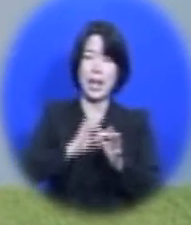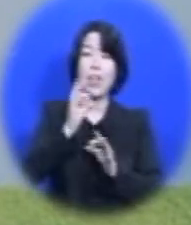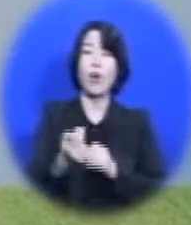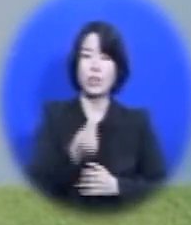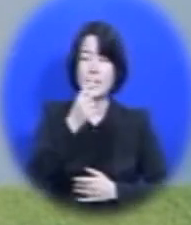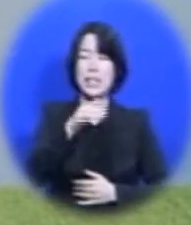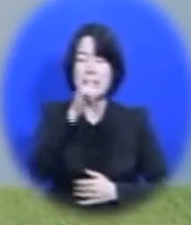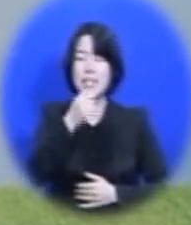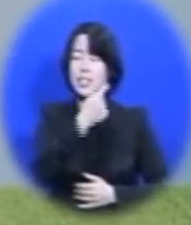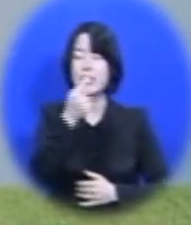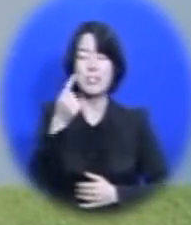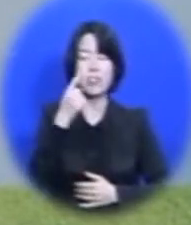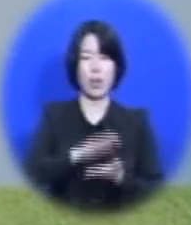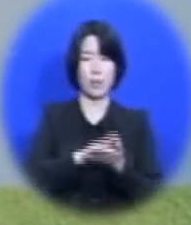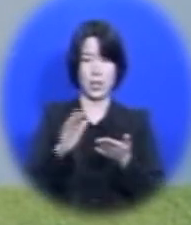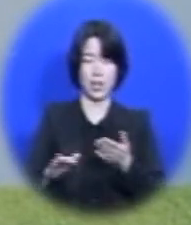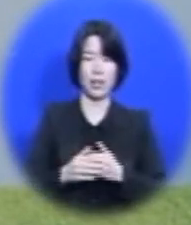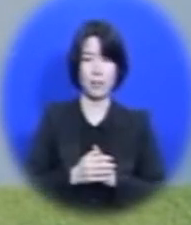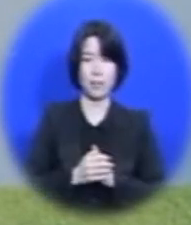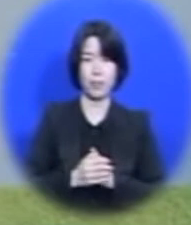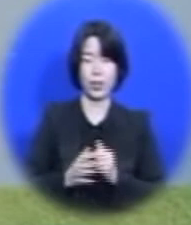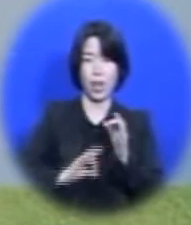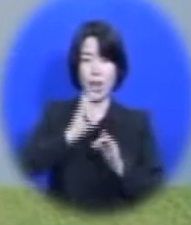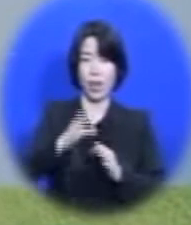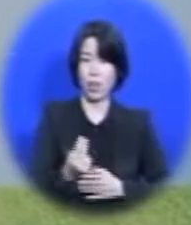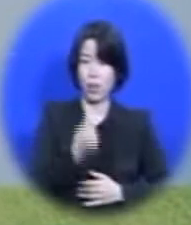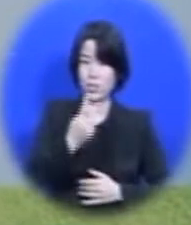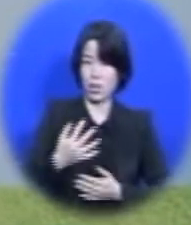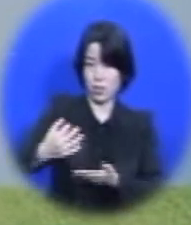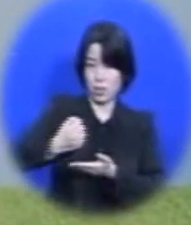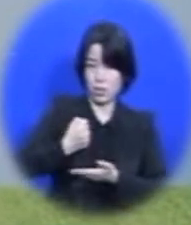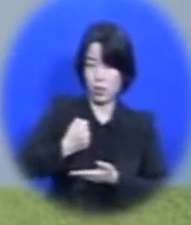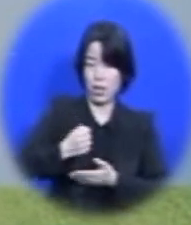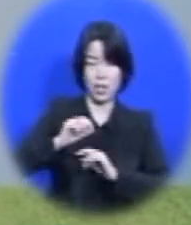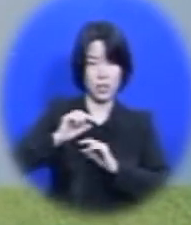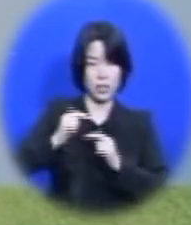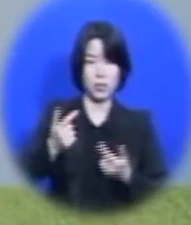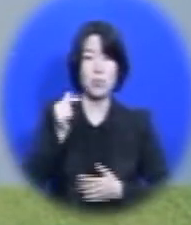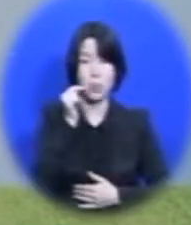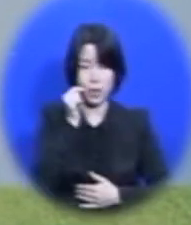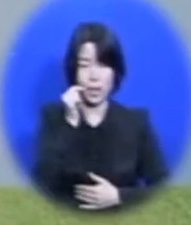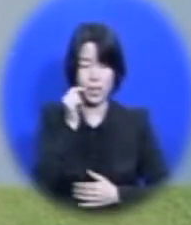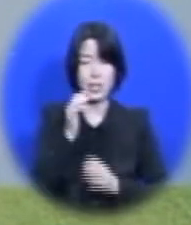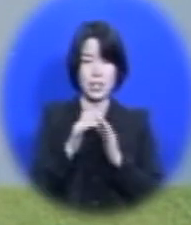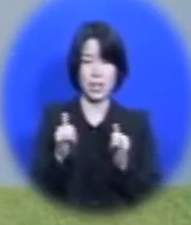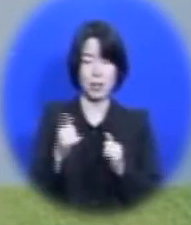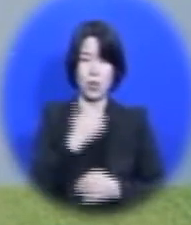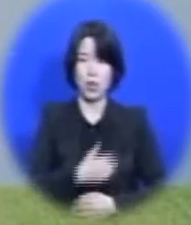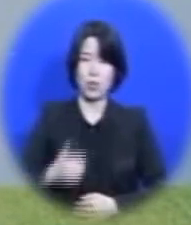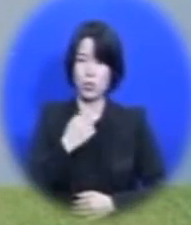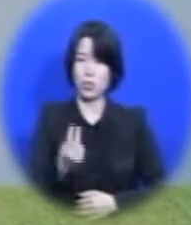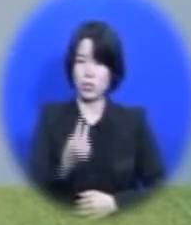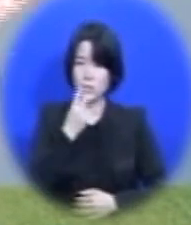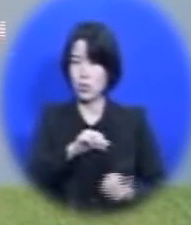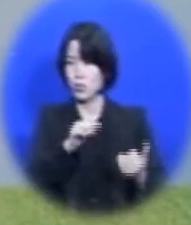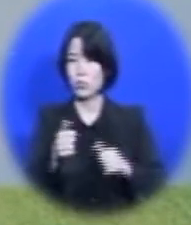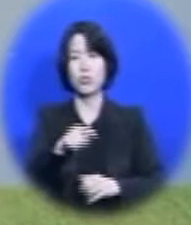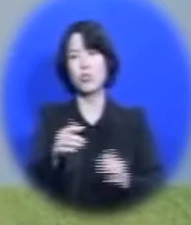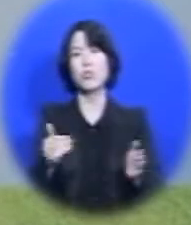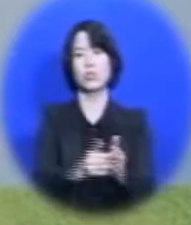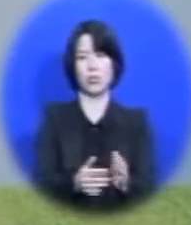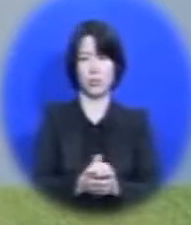있는 증거입니다. 영생을 소유하지 못한 사람에게는 육신의 생명이 죽으면 그걸로